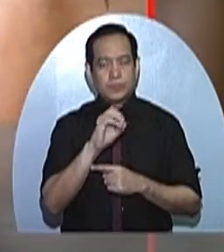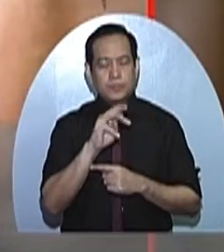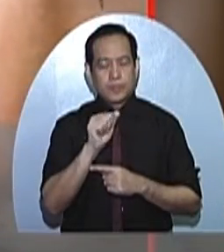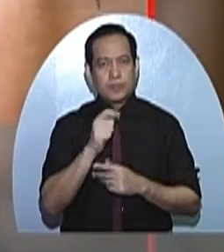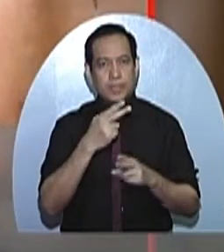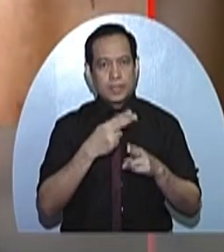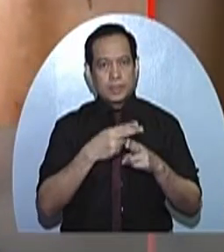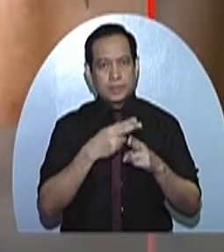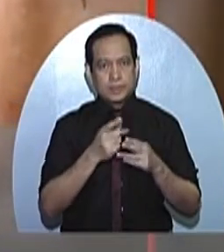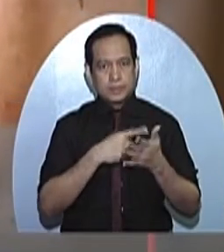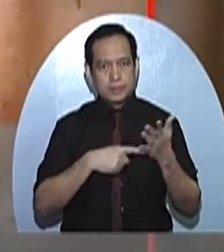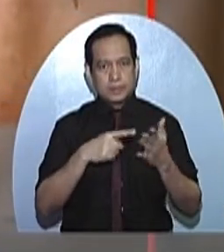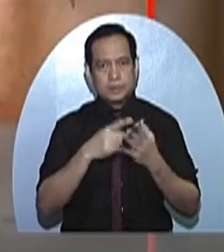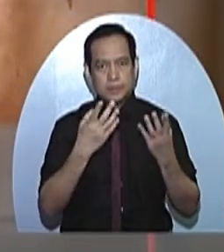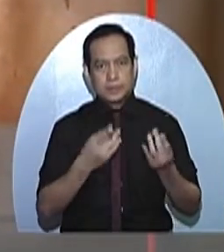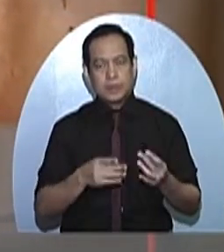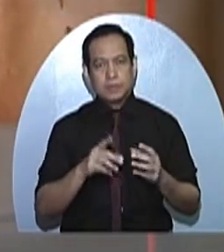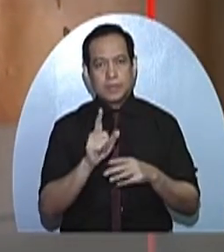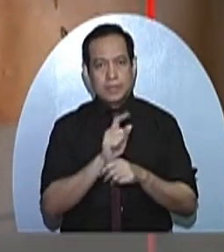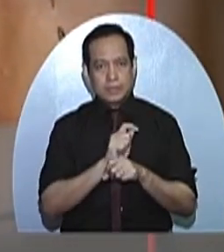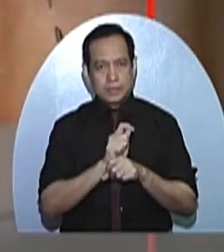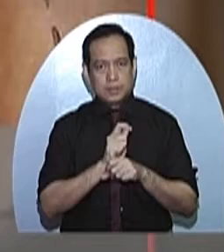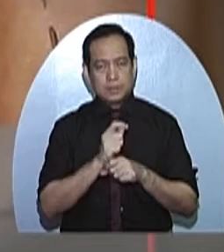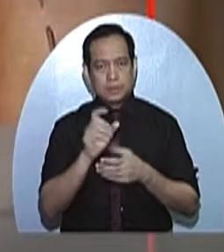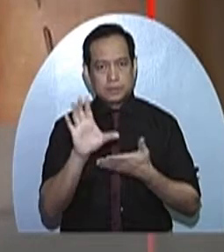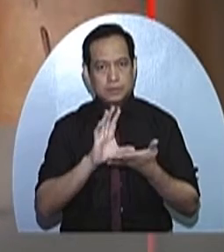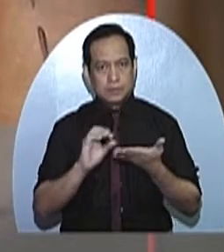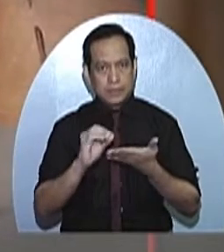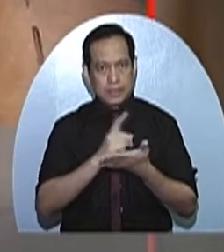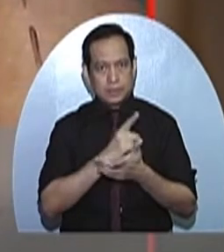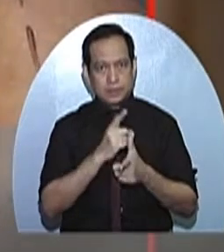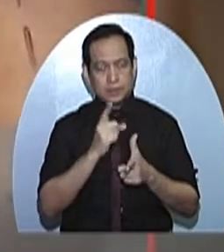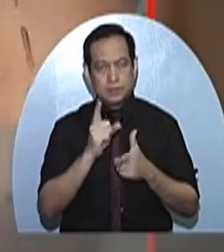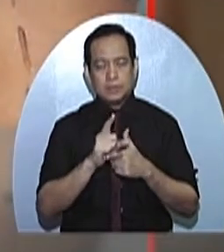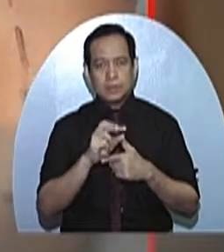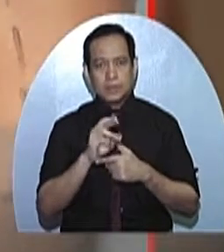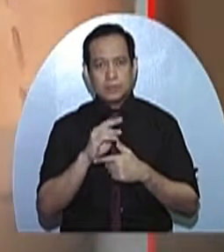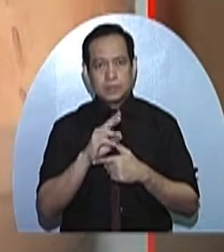Ang sarcoma ay mas kilala sa tawag na soft tissue cancer o